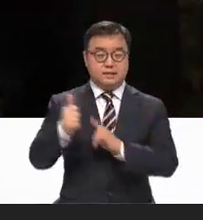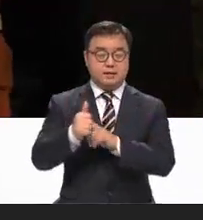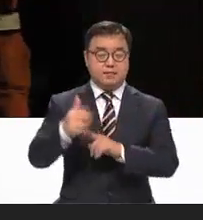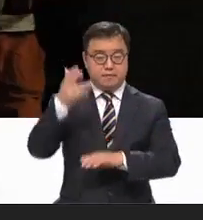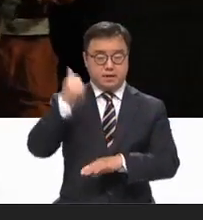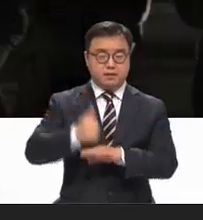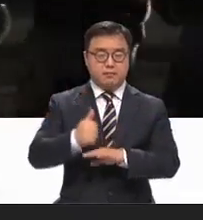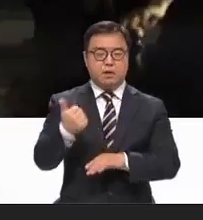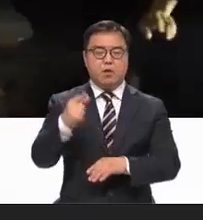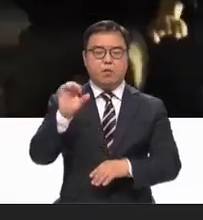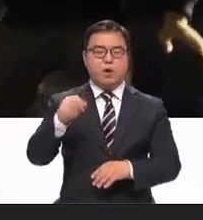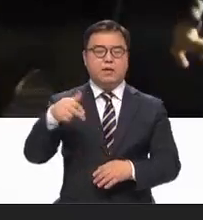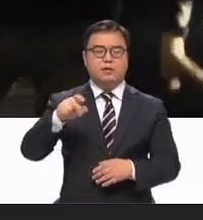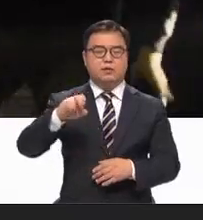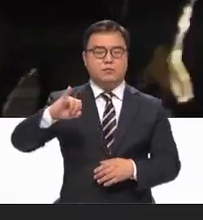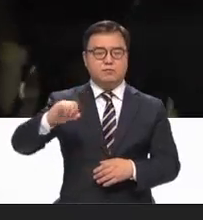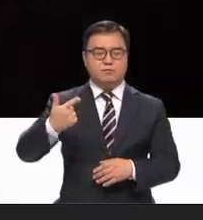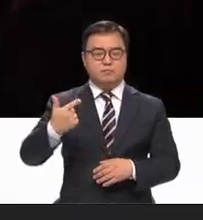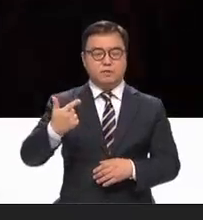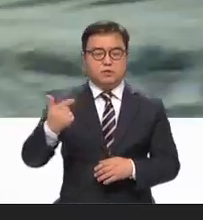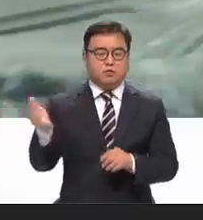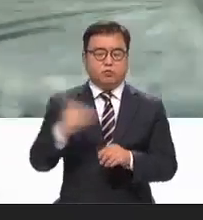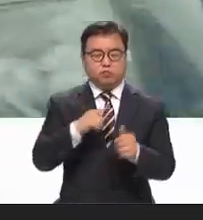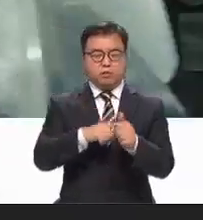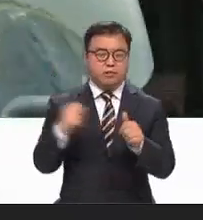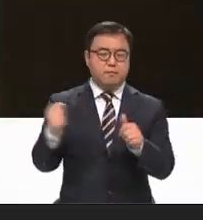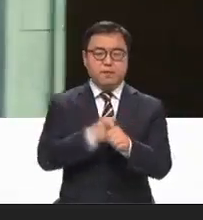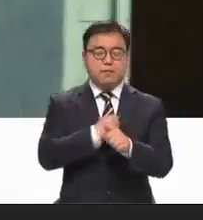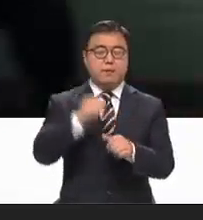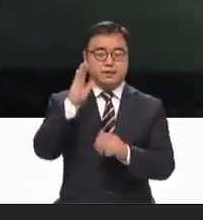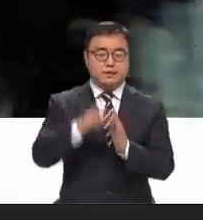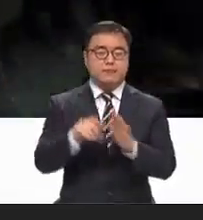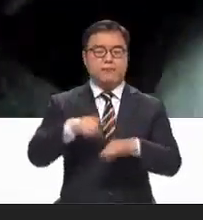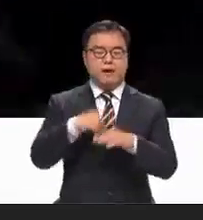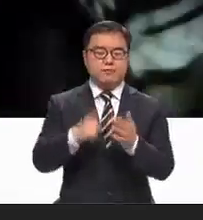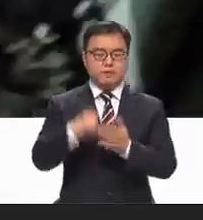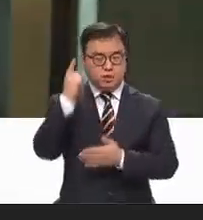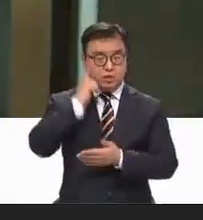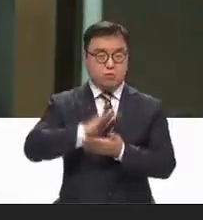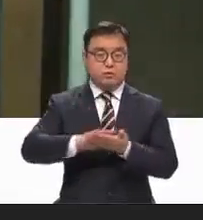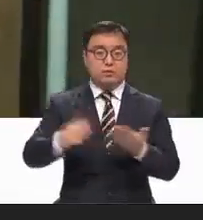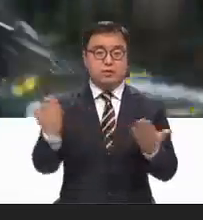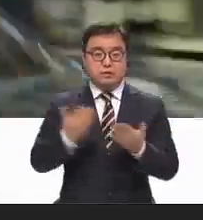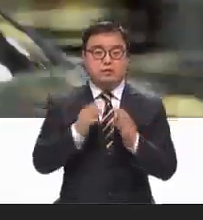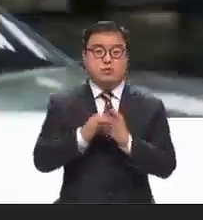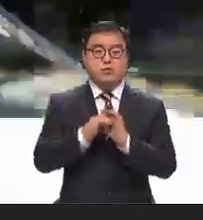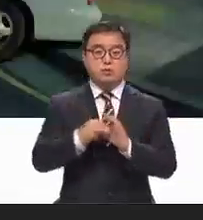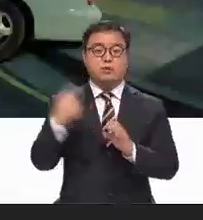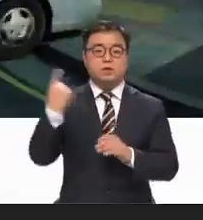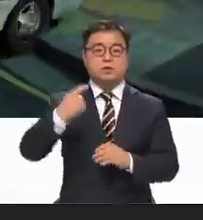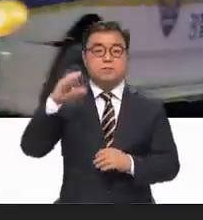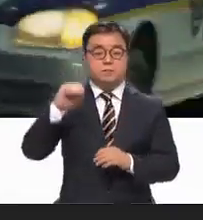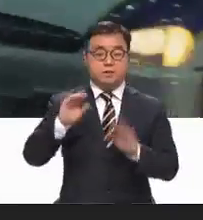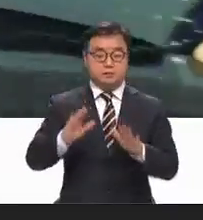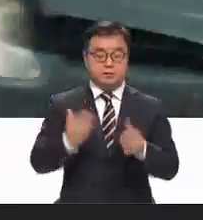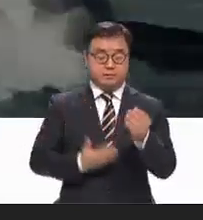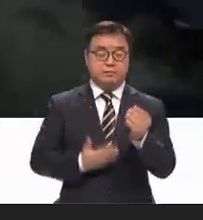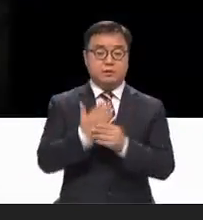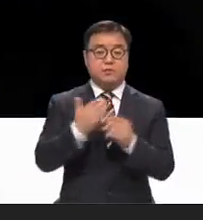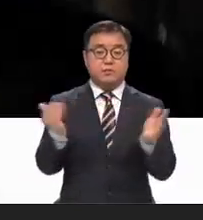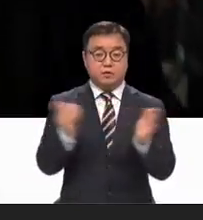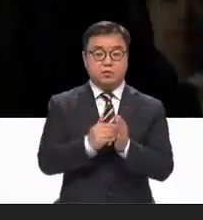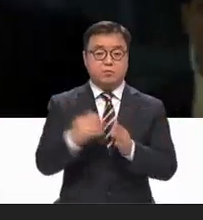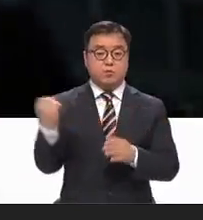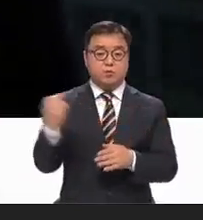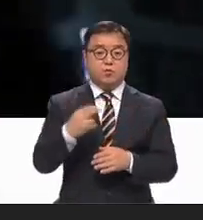때 네. 천만 명의 가슴이 후련해지는 그런 사건을 이제 일들을 통해서 예. 이 천만 사태가 벌어졌고 그리고 여기서